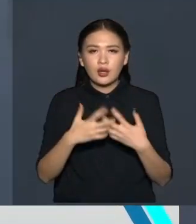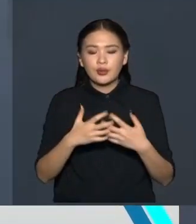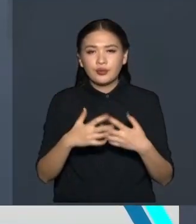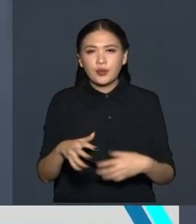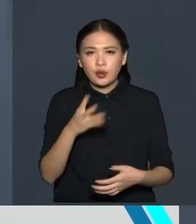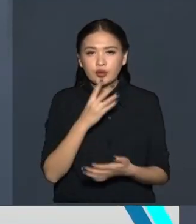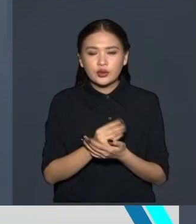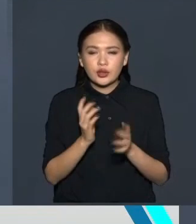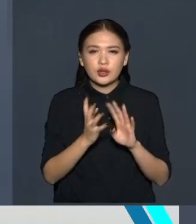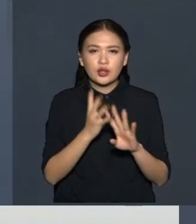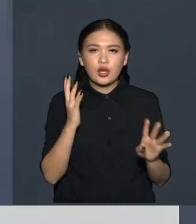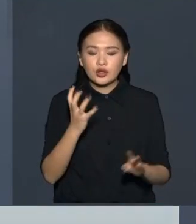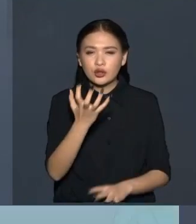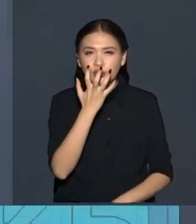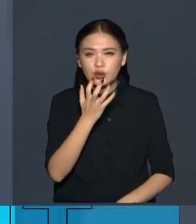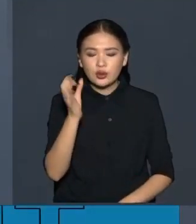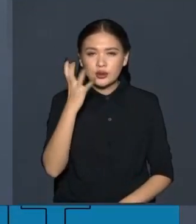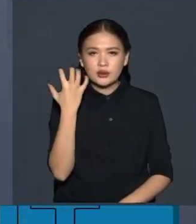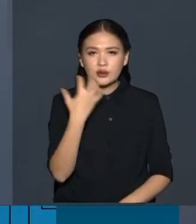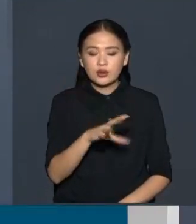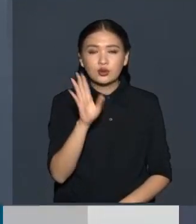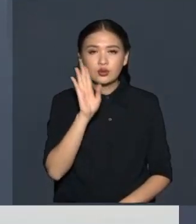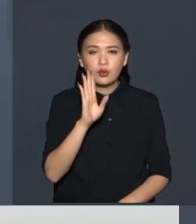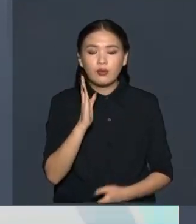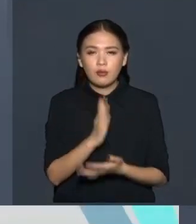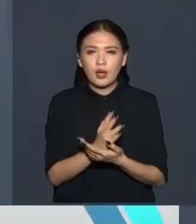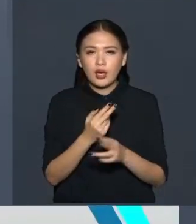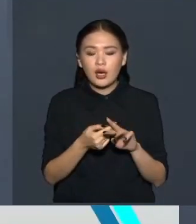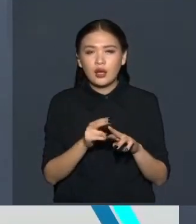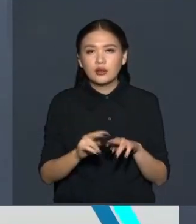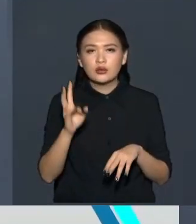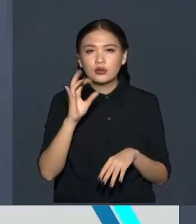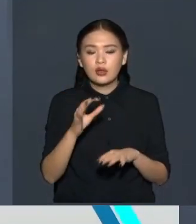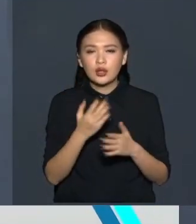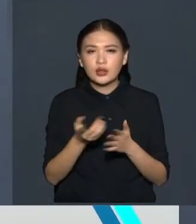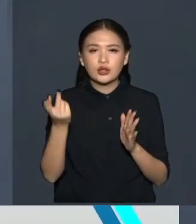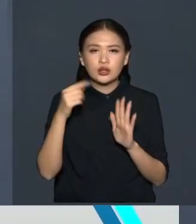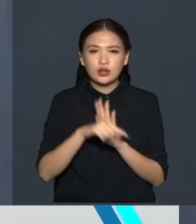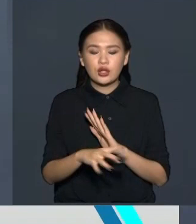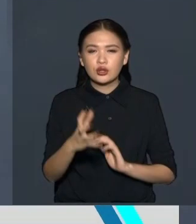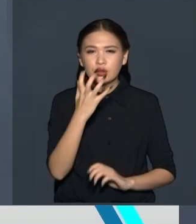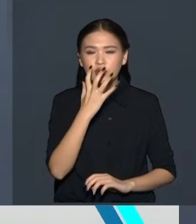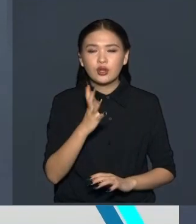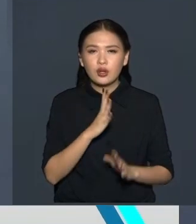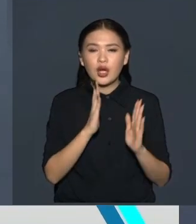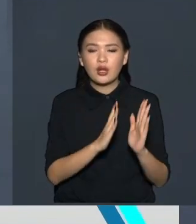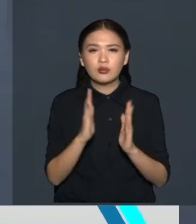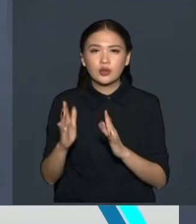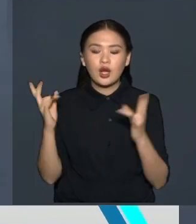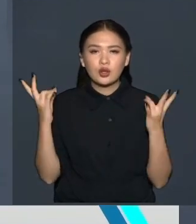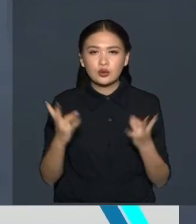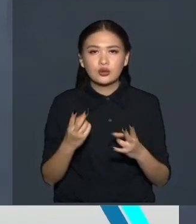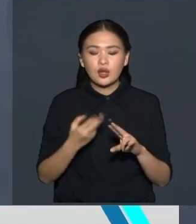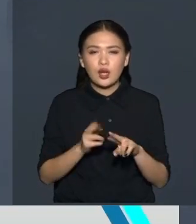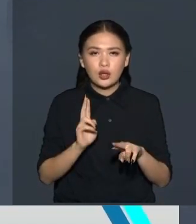кезегінде жылу желісінде ыстық су бар. Бірақ көрсетілген үйлердегі ішкі жылу жүйесін қалпына келтіру керекпіз.